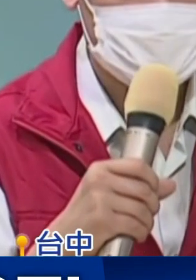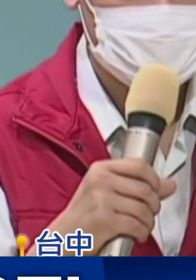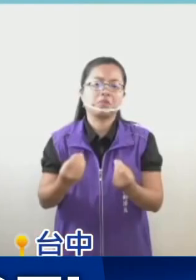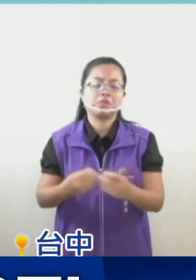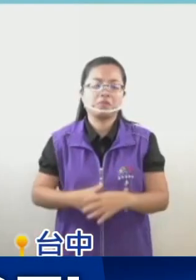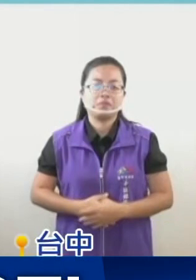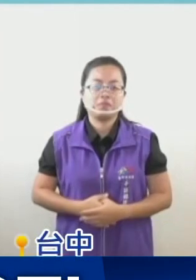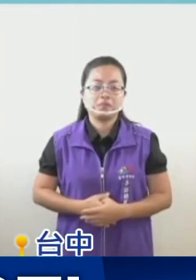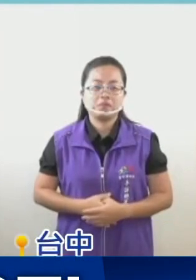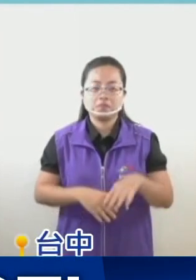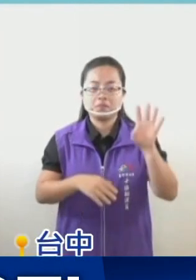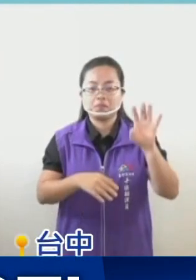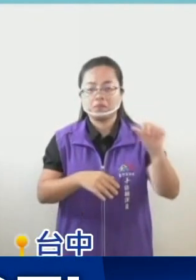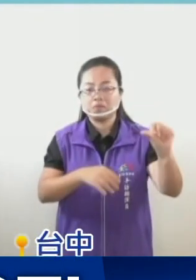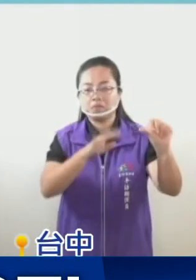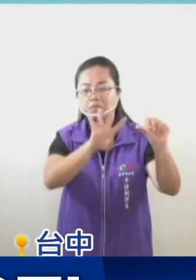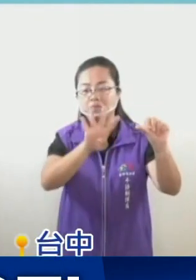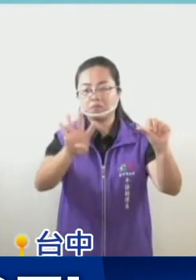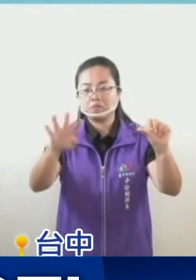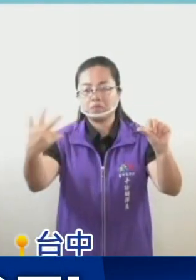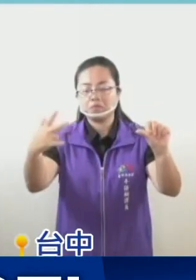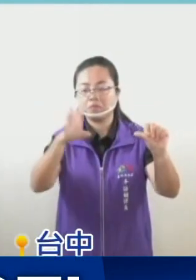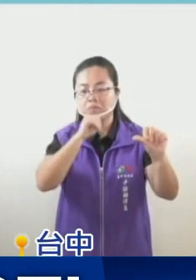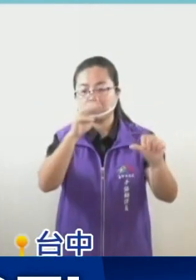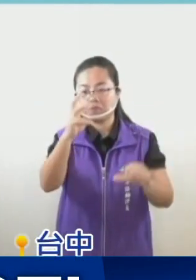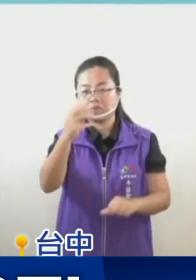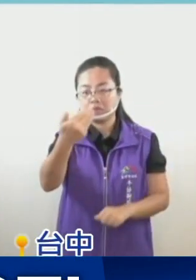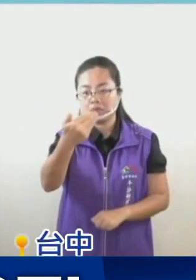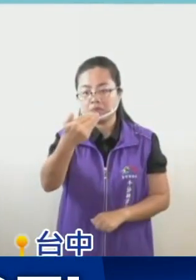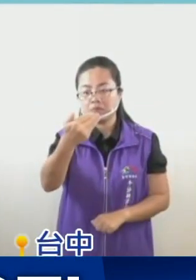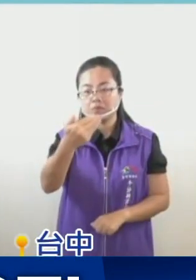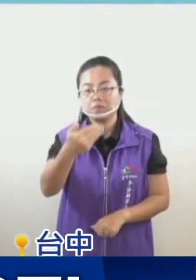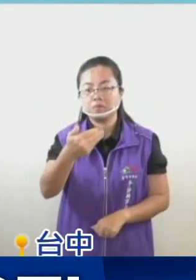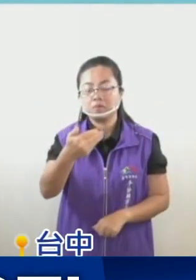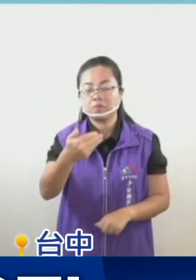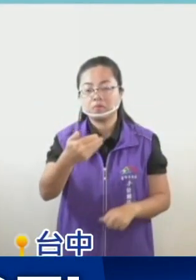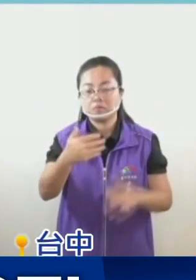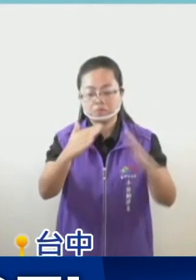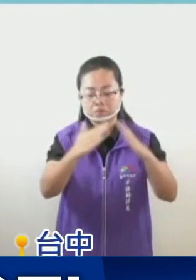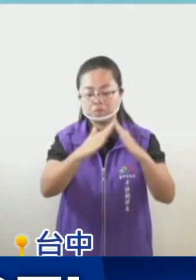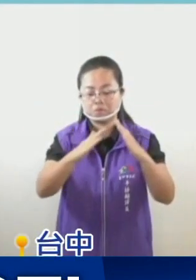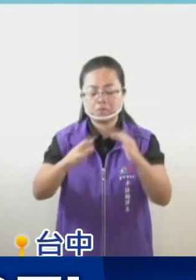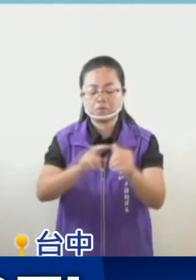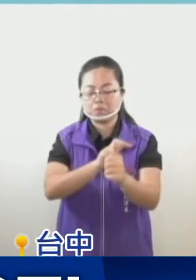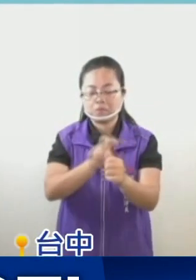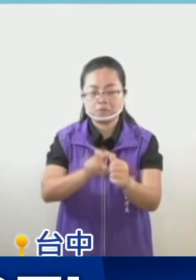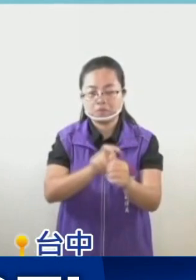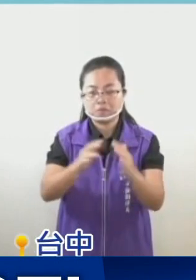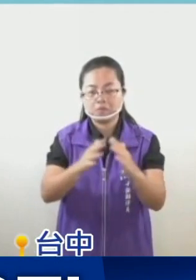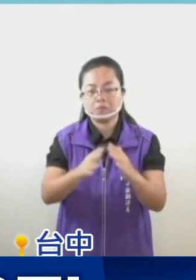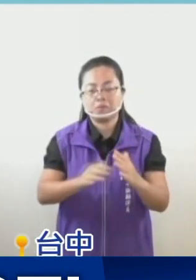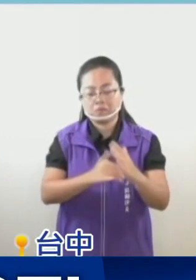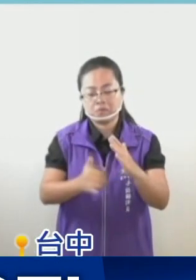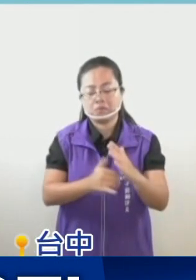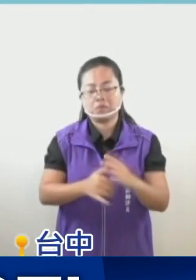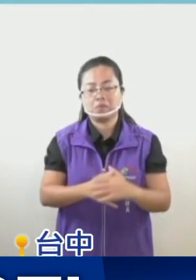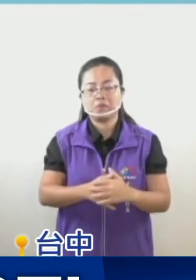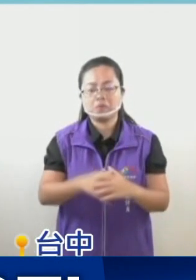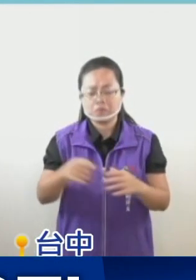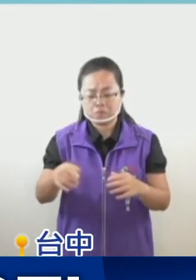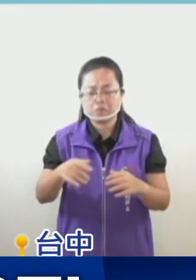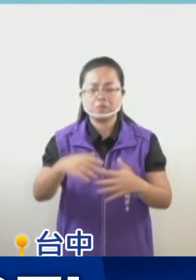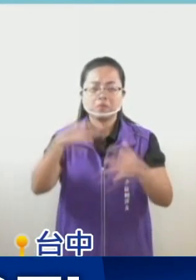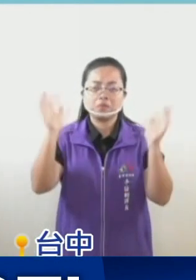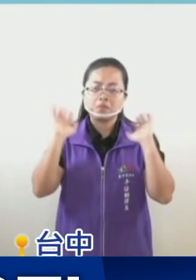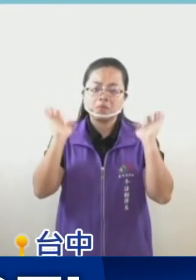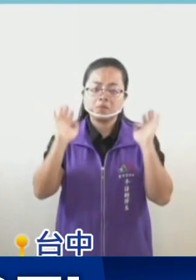是阳性。5447是一个39岁的家管，那这个比较特别，就是他的小